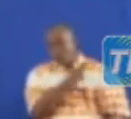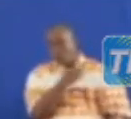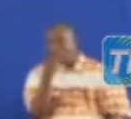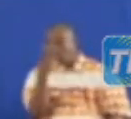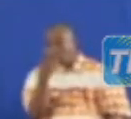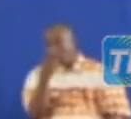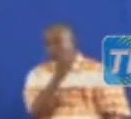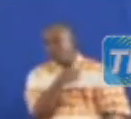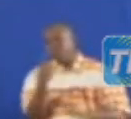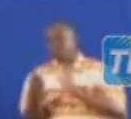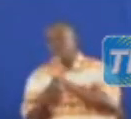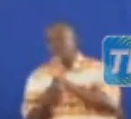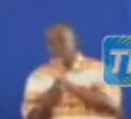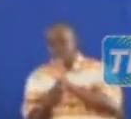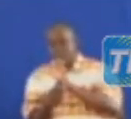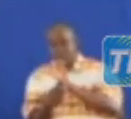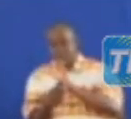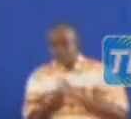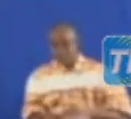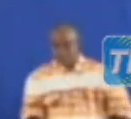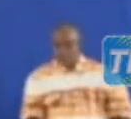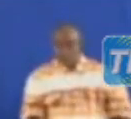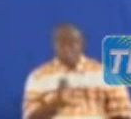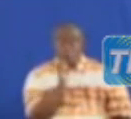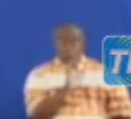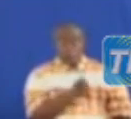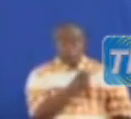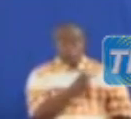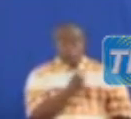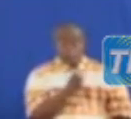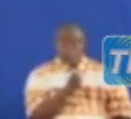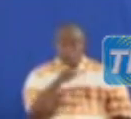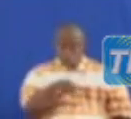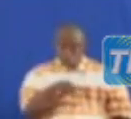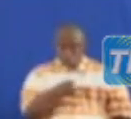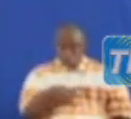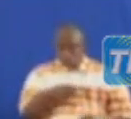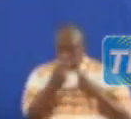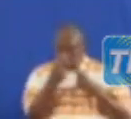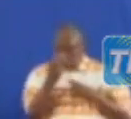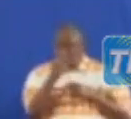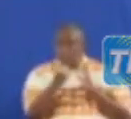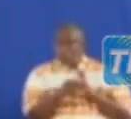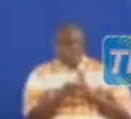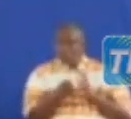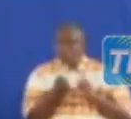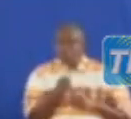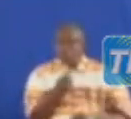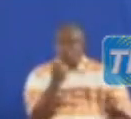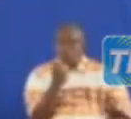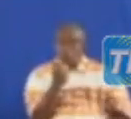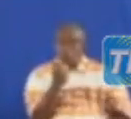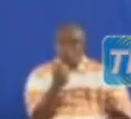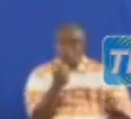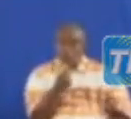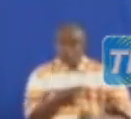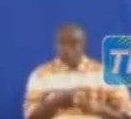cha 4 na kidato cha 6. Na katika mwaka 2023 tumeshuhudia wanafunzi